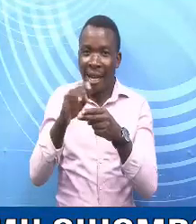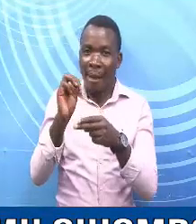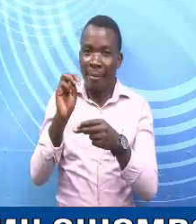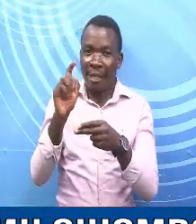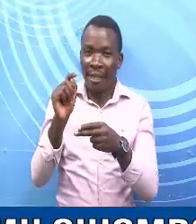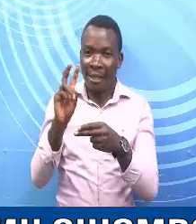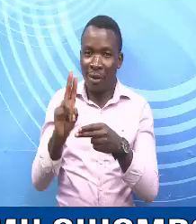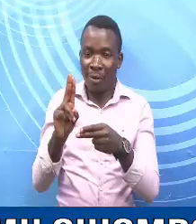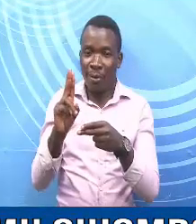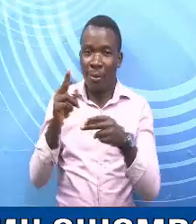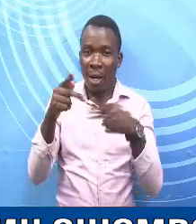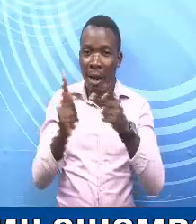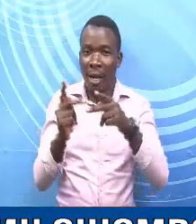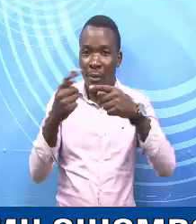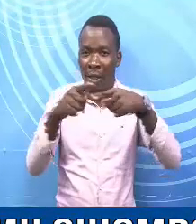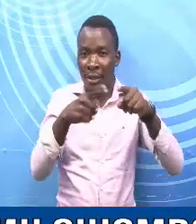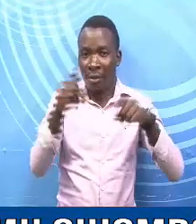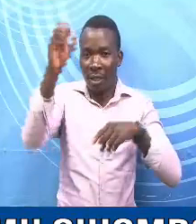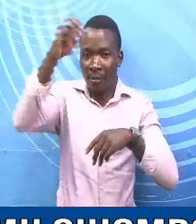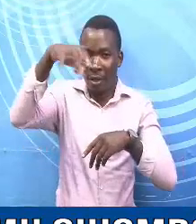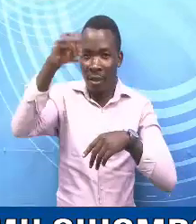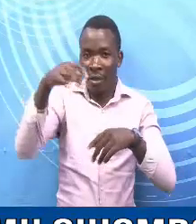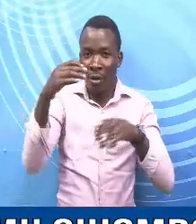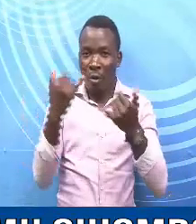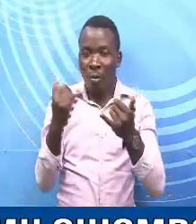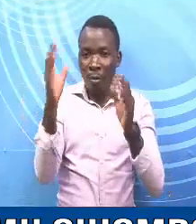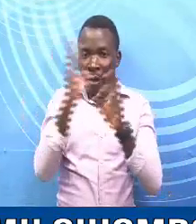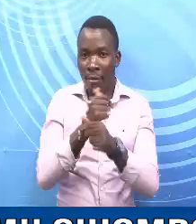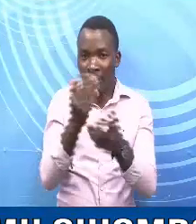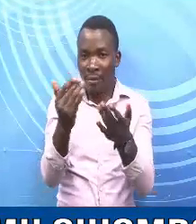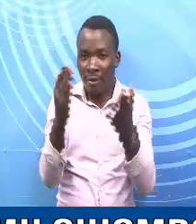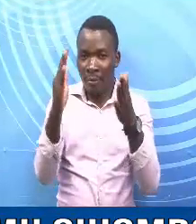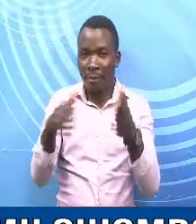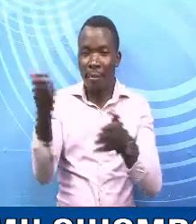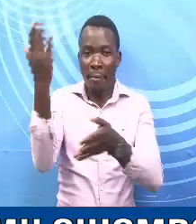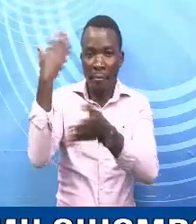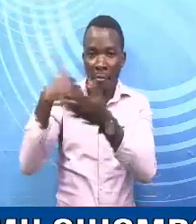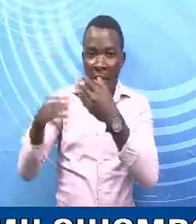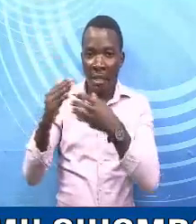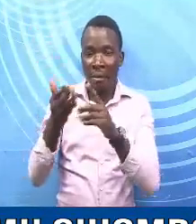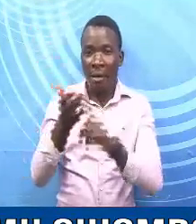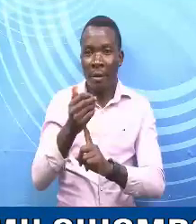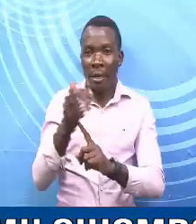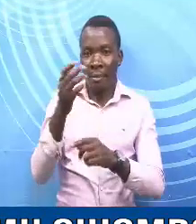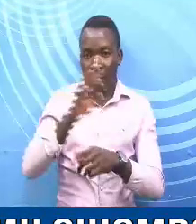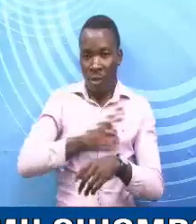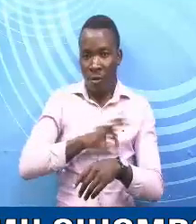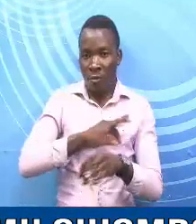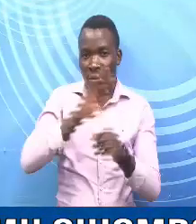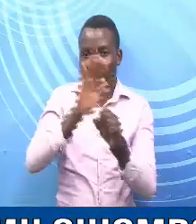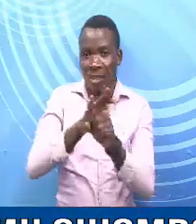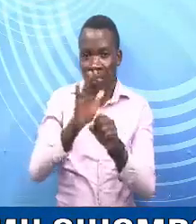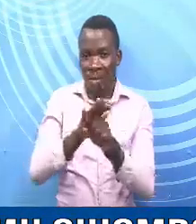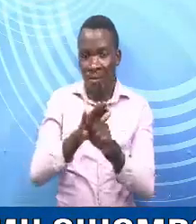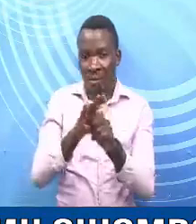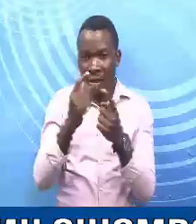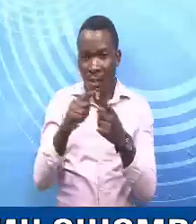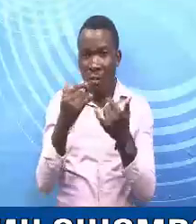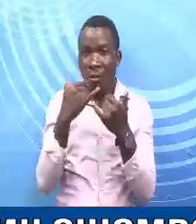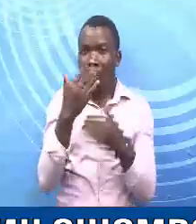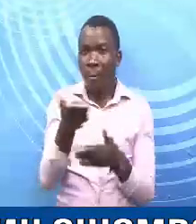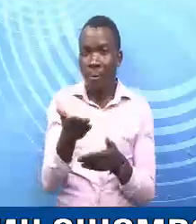kuri ubu ngo babuze abakiriya kandi ngo ibishyimbo mbere byarajyaga bibahaho umusaruro. Remi Gabunziza. Ni bamwe mu